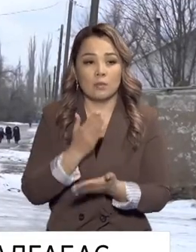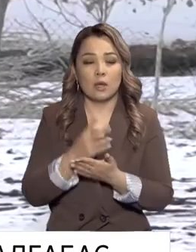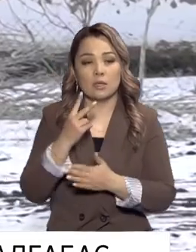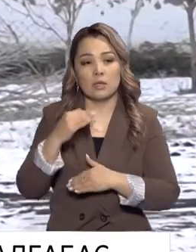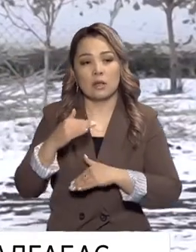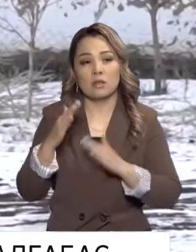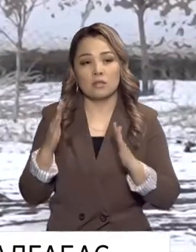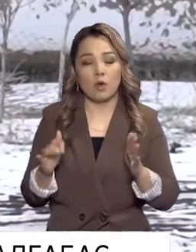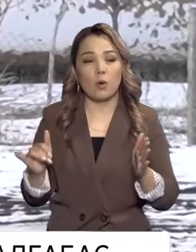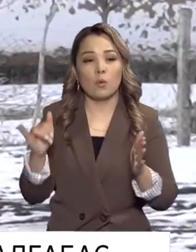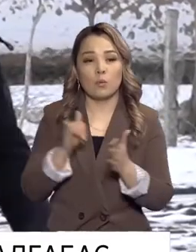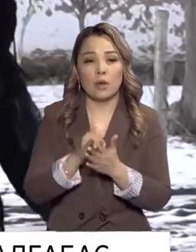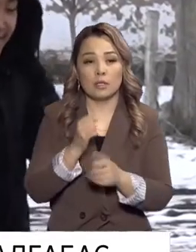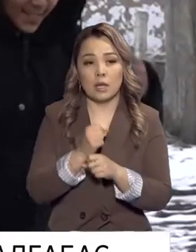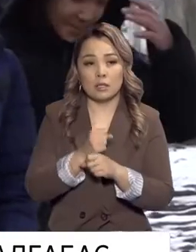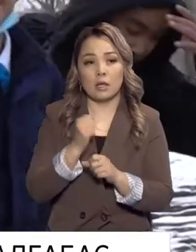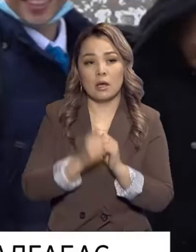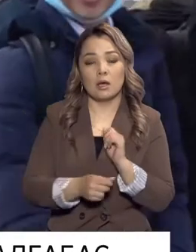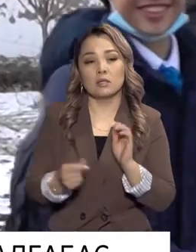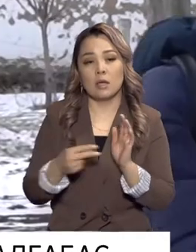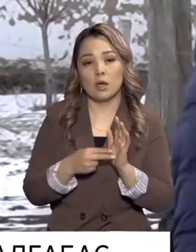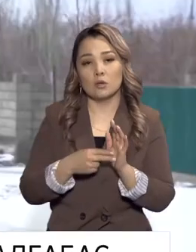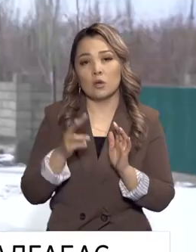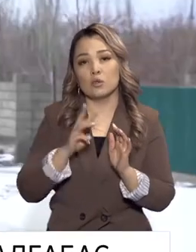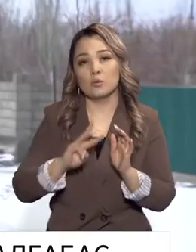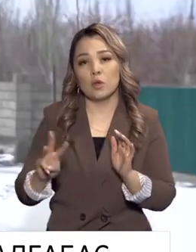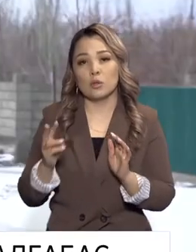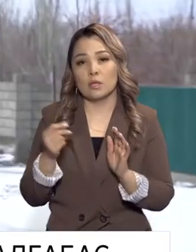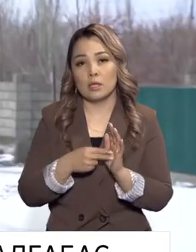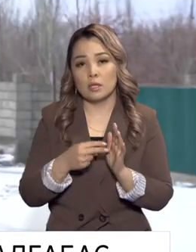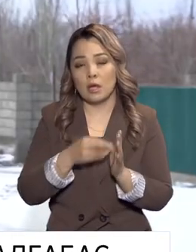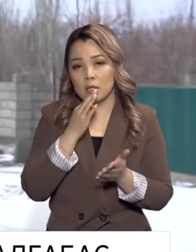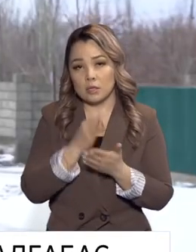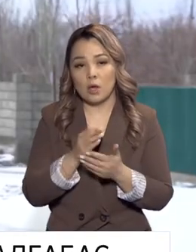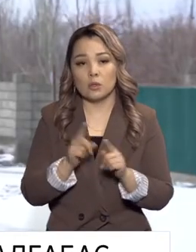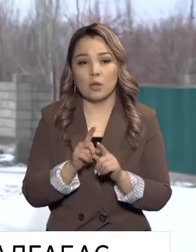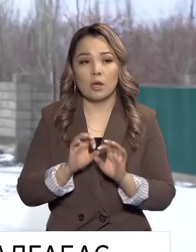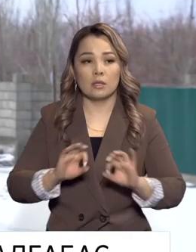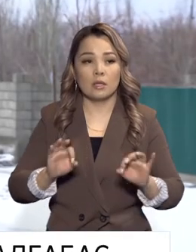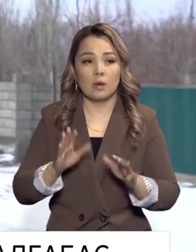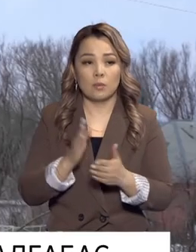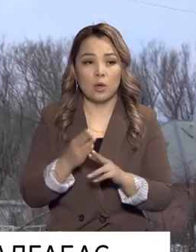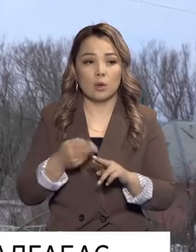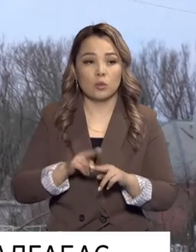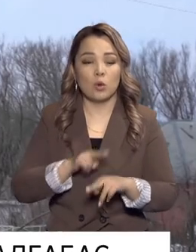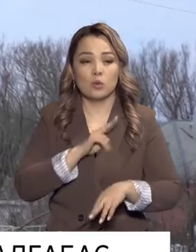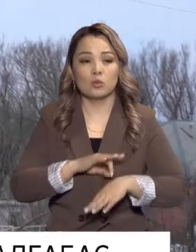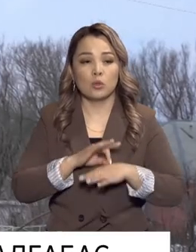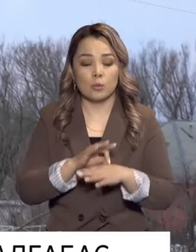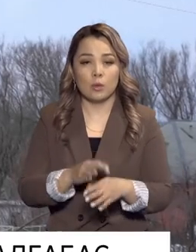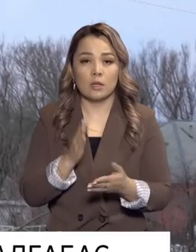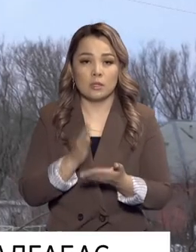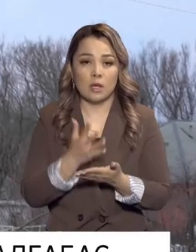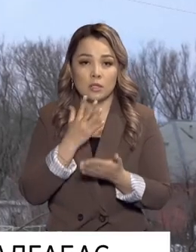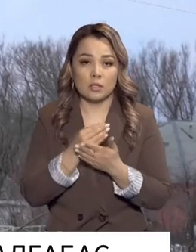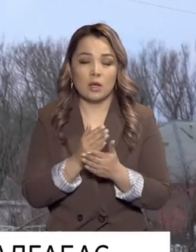трансформатор орнатылмақ. Олардың әрқайсысының бағасы 3 миллион теңгенің төңірегінде. Жауаптылардың айтуынша, бұл жұмыстар биылғы жазан